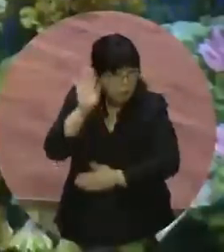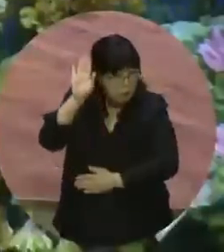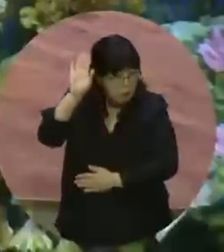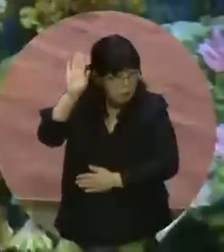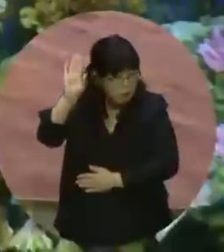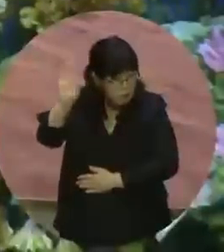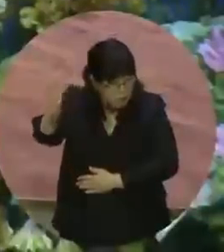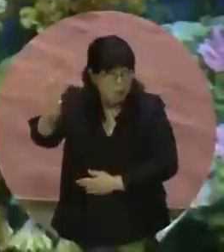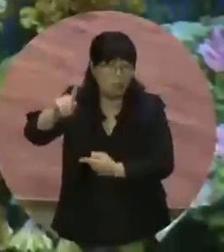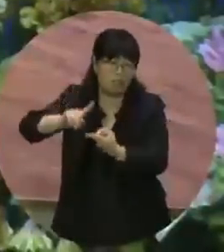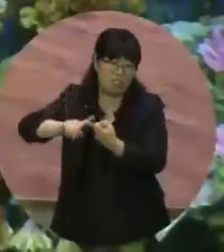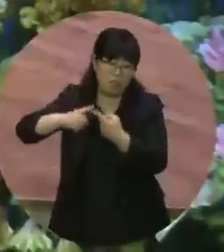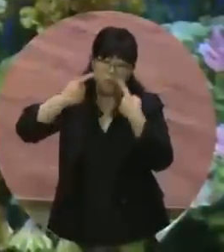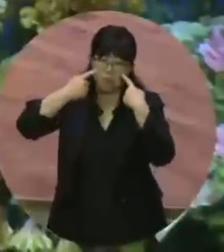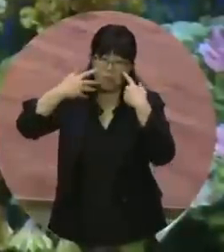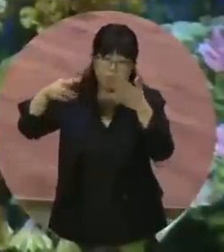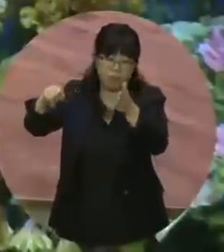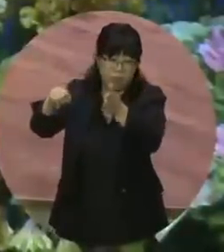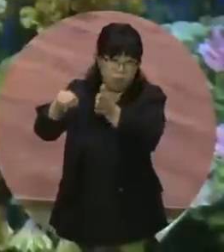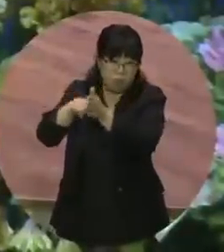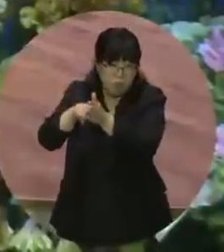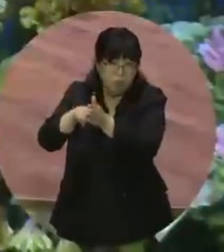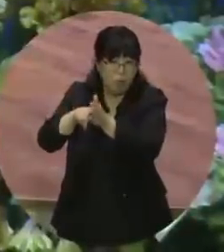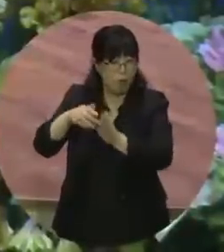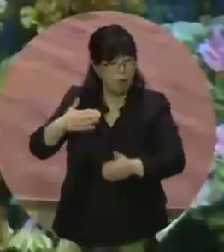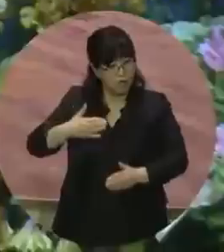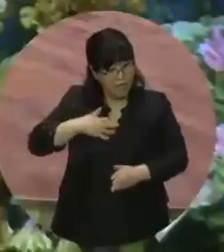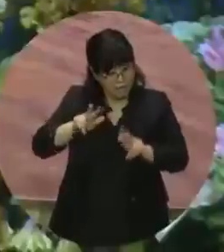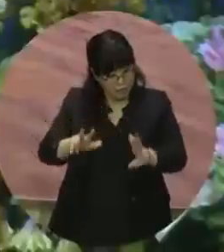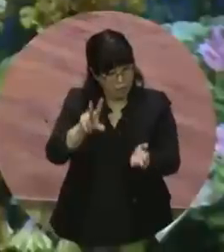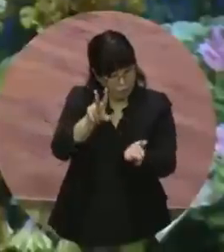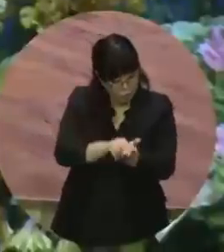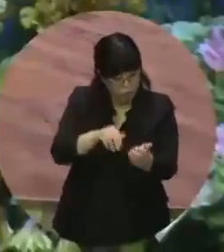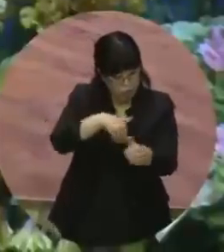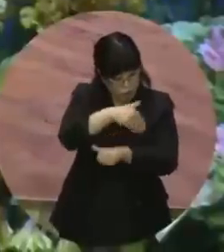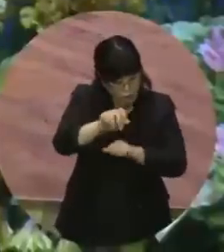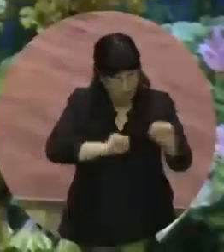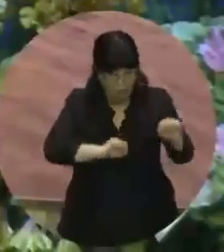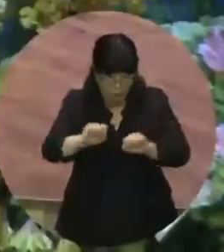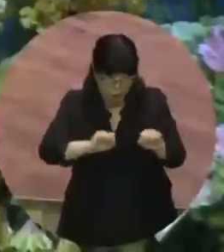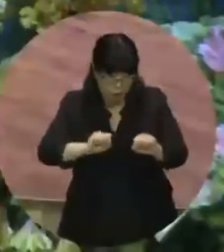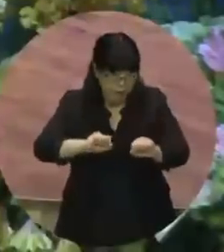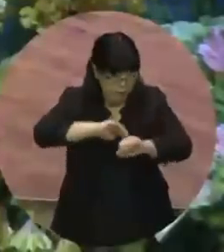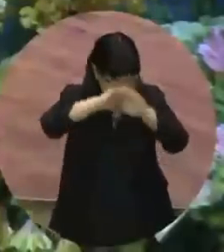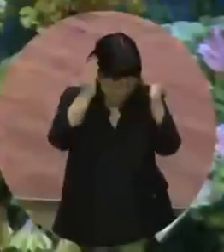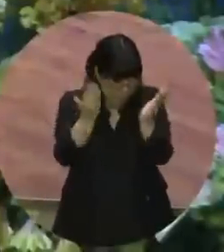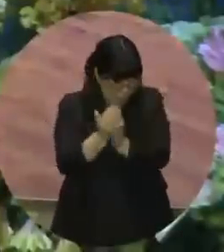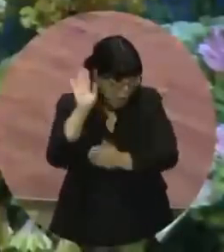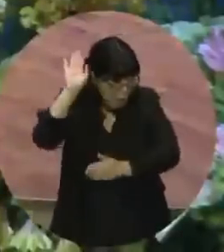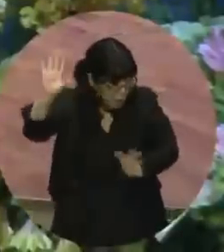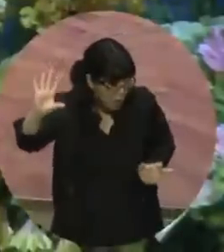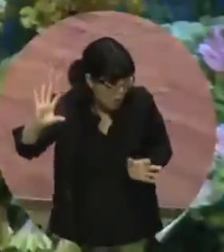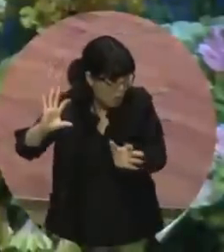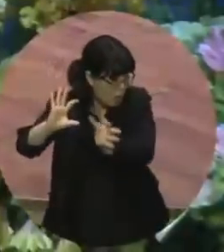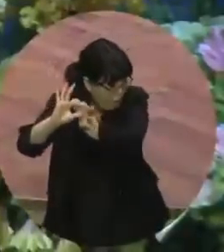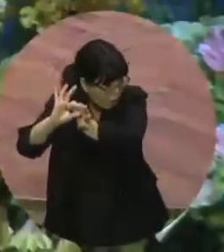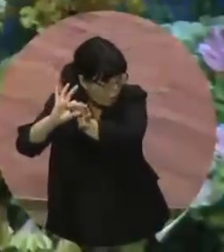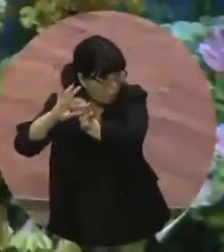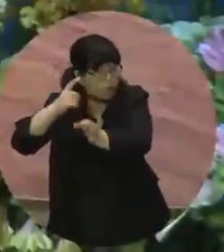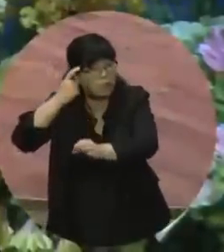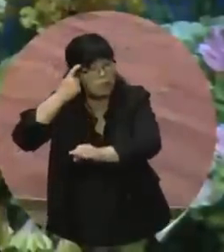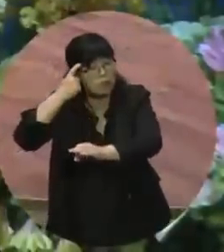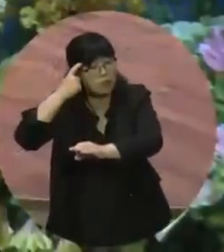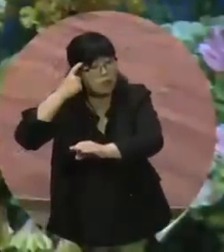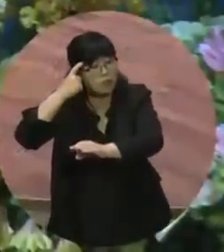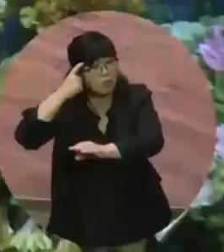내 모든 것이 다 언약의 여정 속에 언약이 이끄는 삶 속에 언약에 도전하는 삶 속에 있어야 된다.